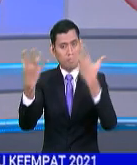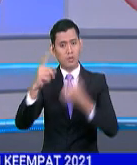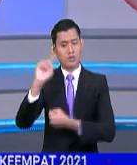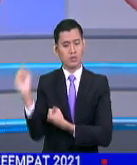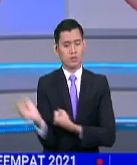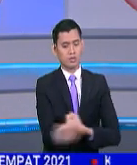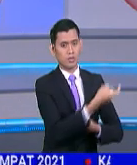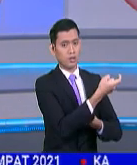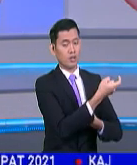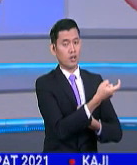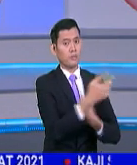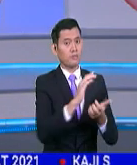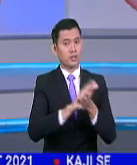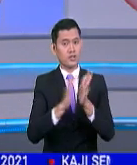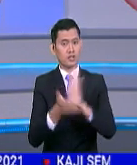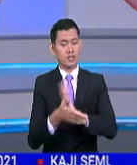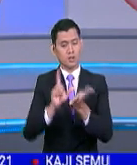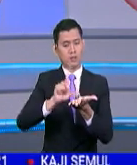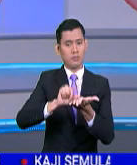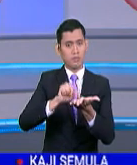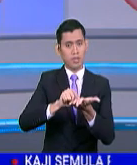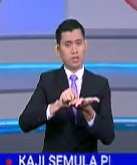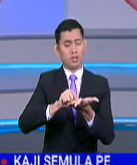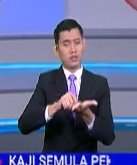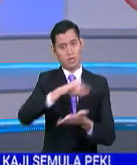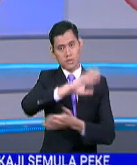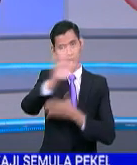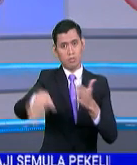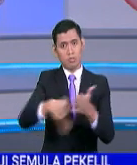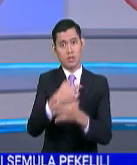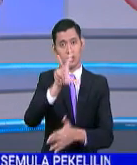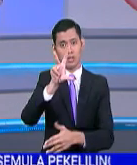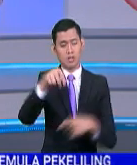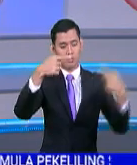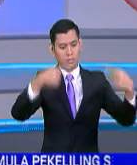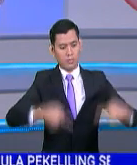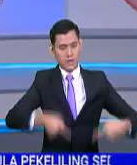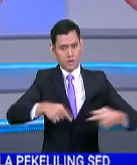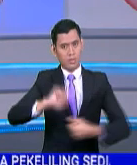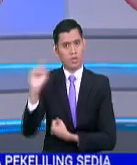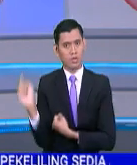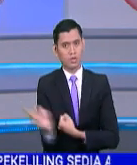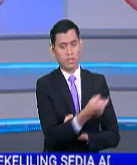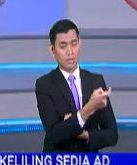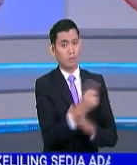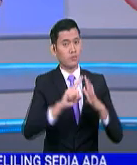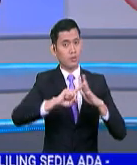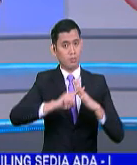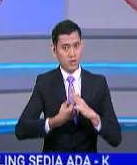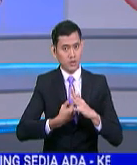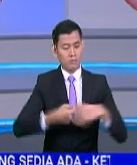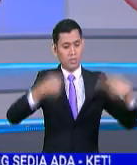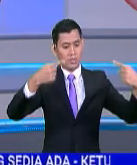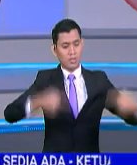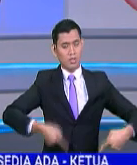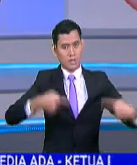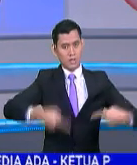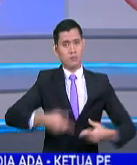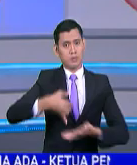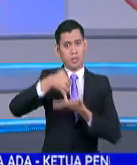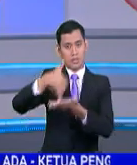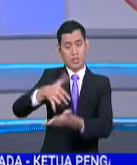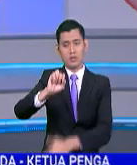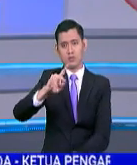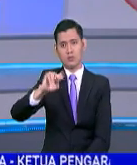apabila menjadi penyiar resmi kesumat 30 perlawanan yang akan membuka tirainya dengan perlawanan piala sumbangsih